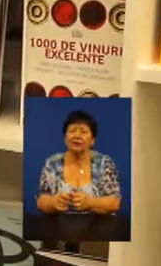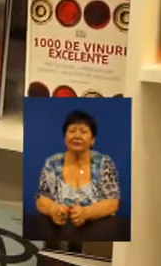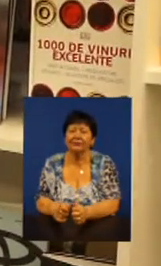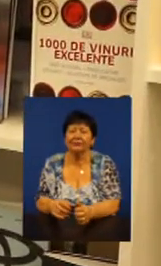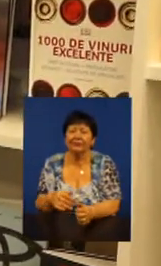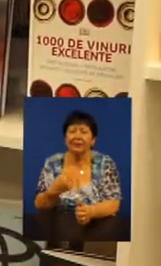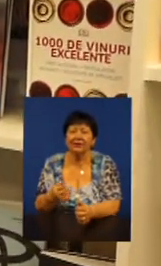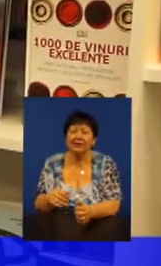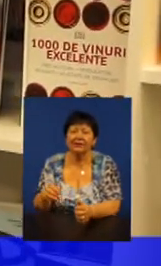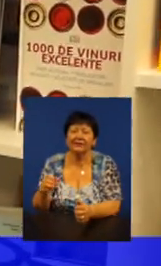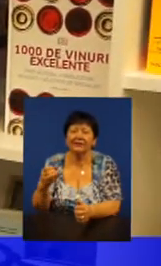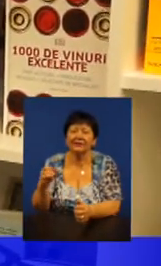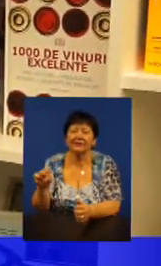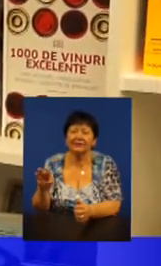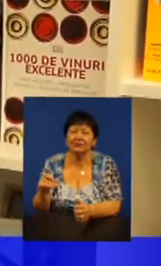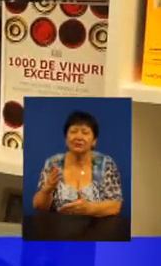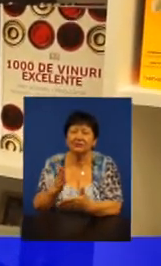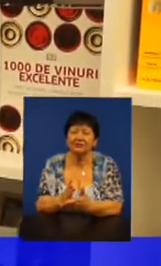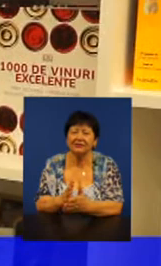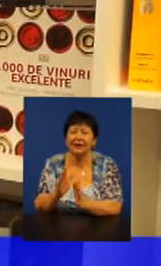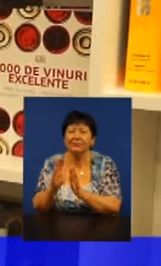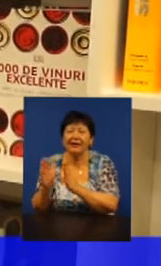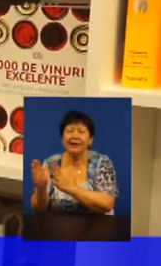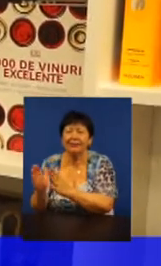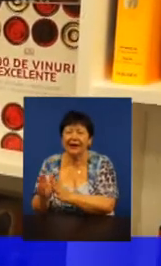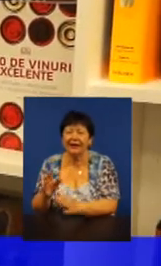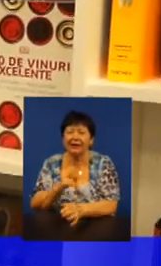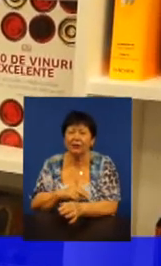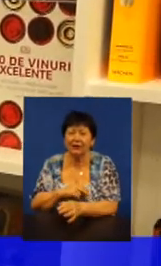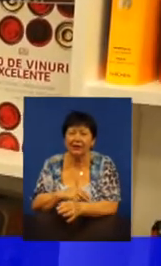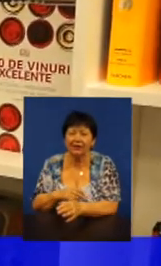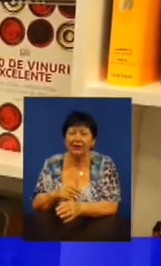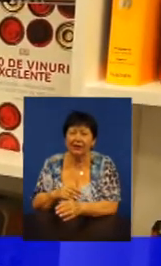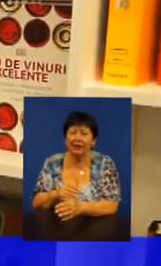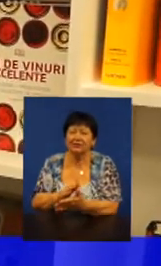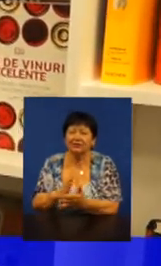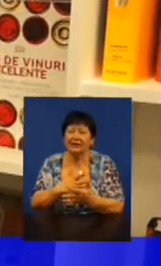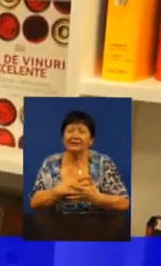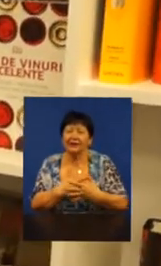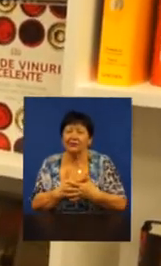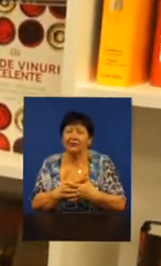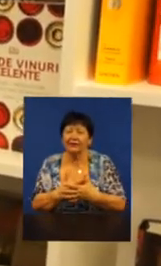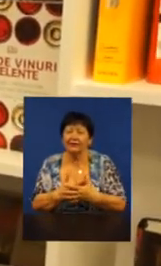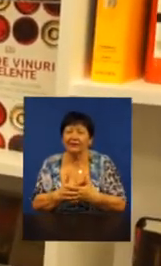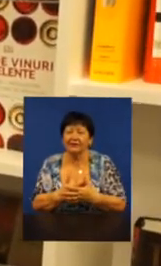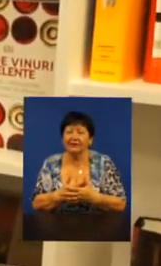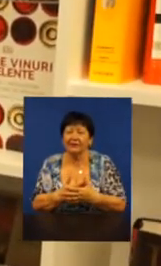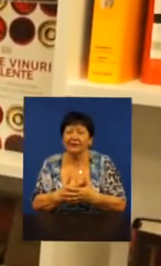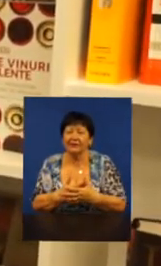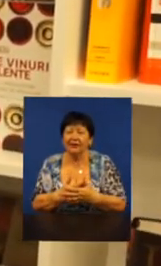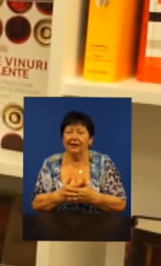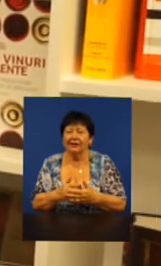numesc Ludmila Tamciuc, suntem librari, suntem mult lipsiți și îndrăgostiți de meseria noastră de